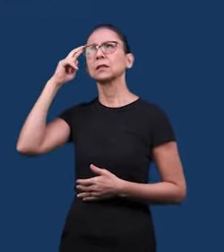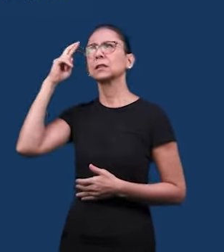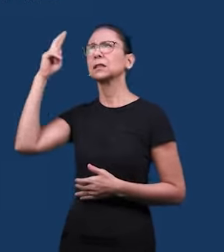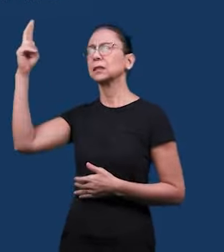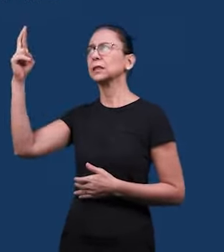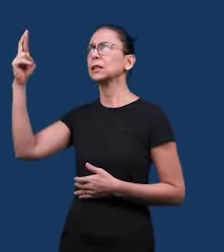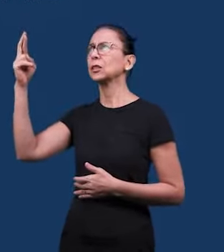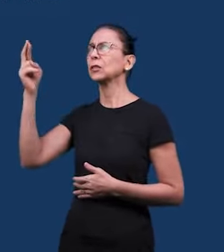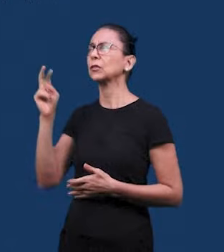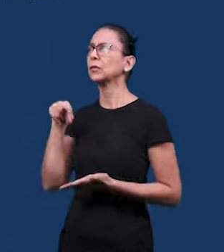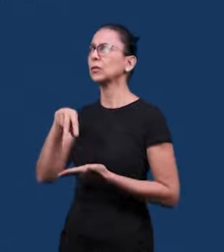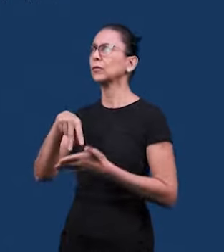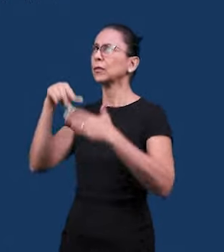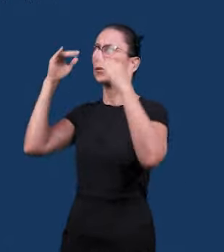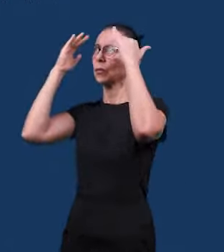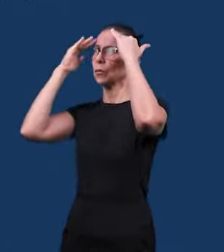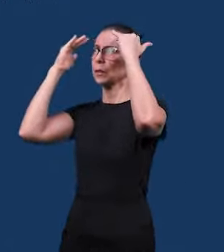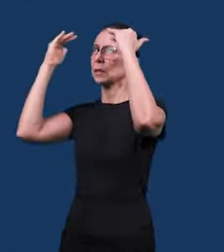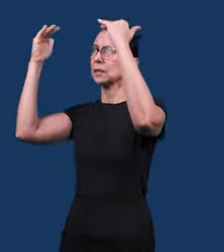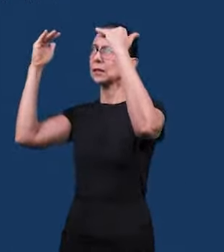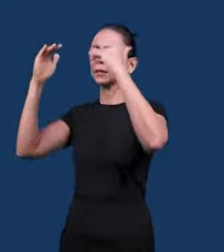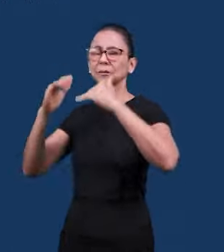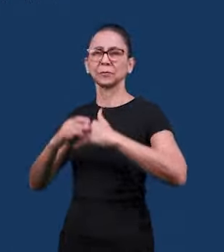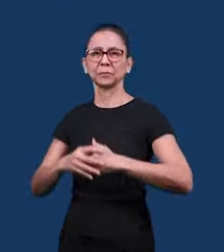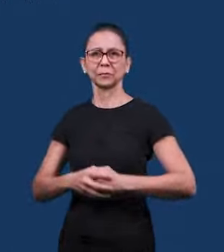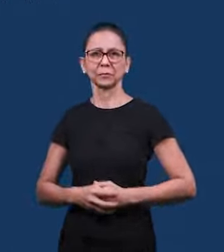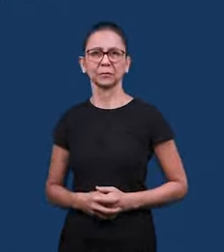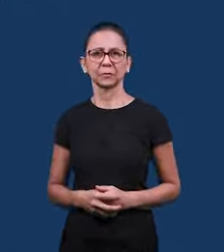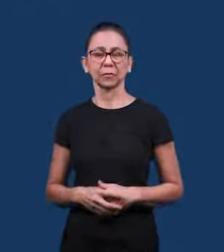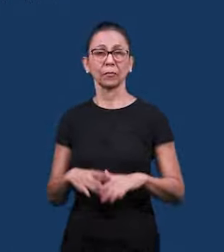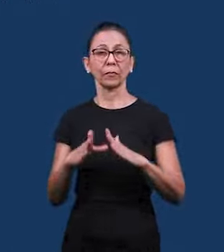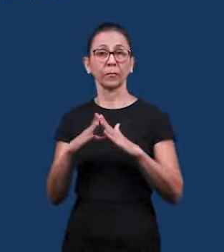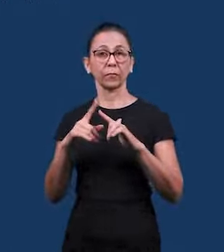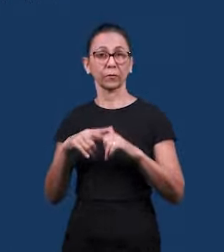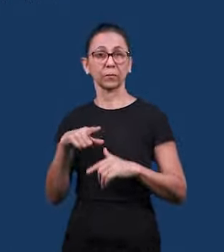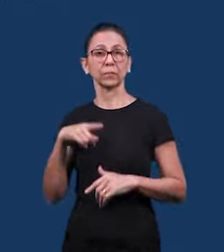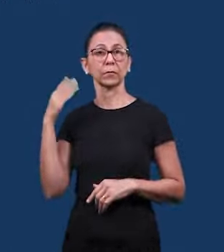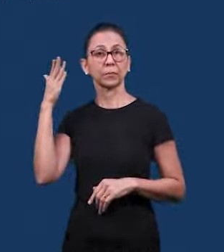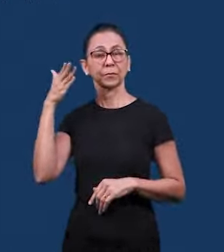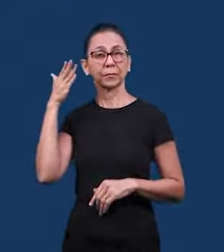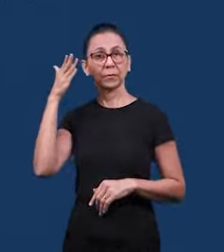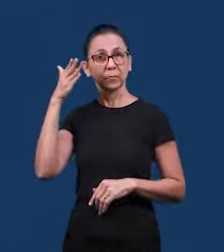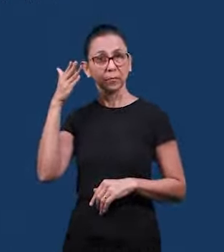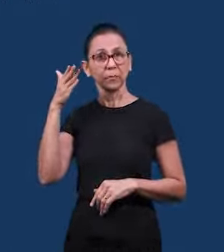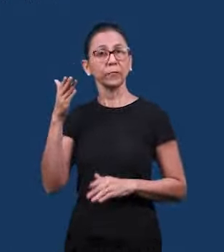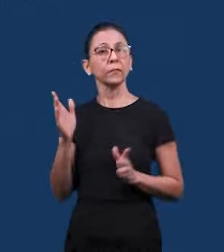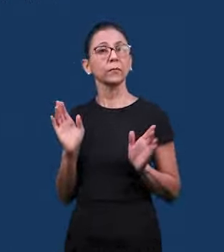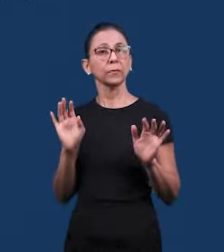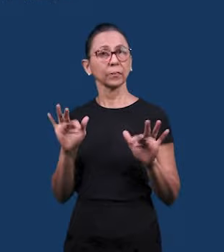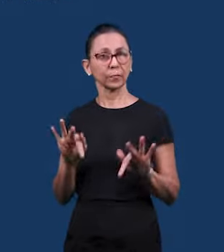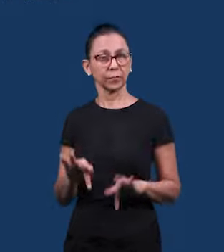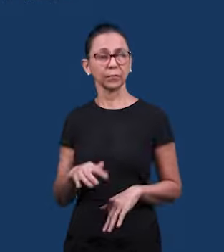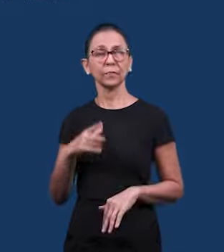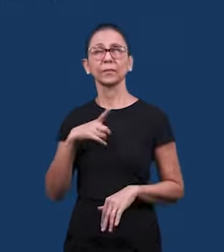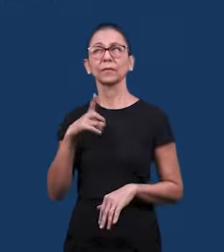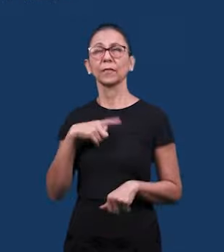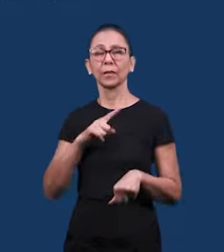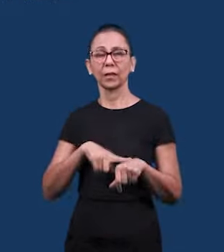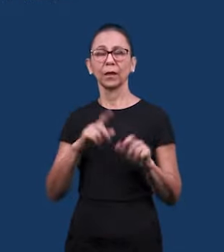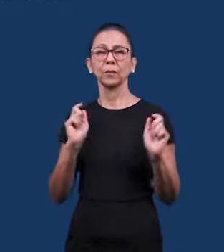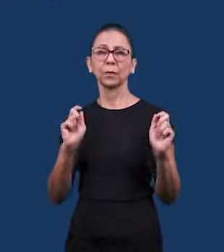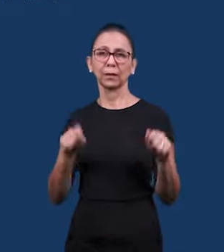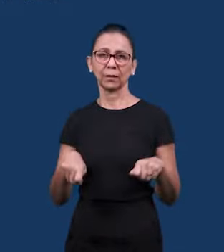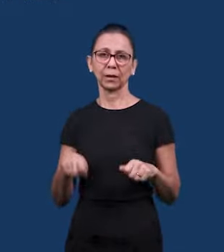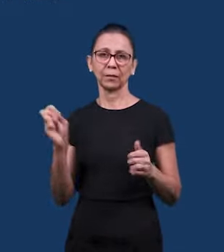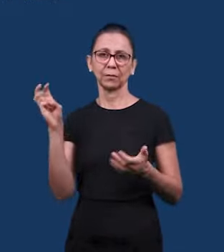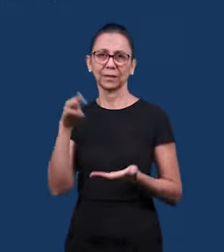сделано так, как ты сказал, и еще есть место». У церкви есть слово в это последнее время, еще есть место.